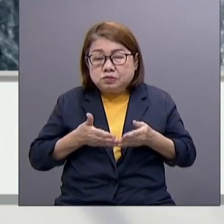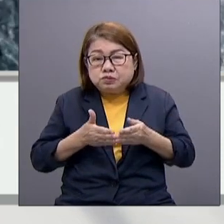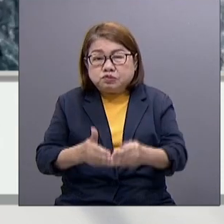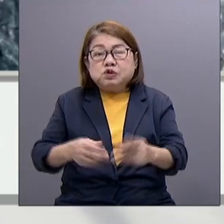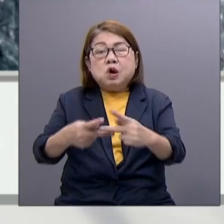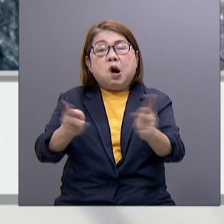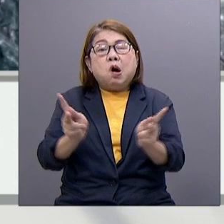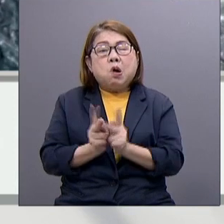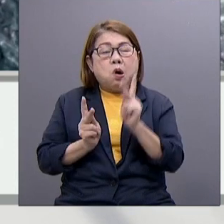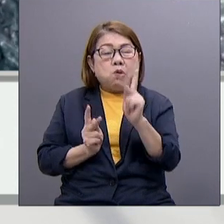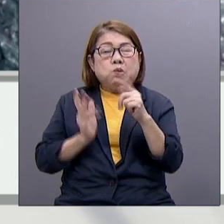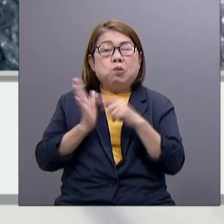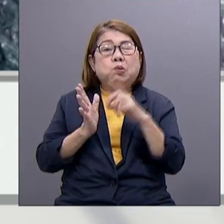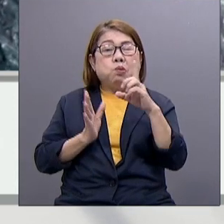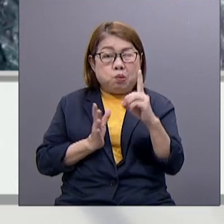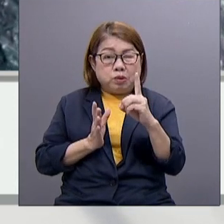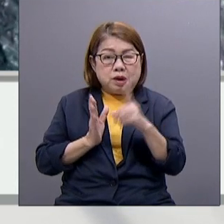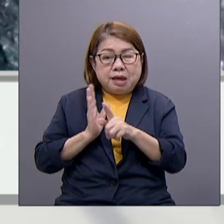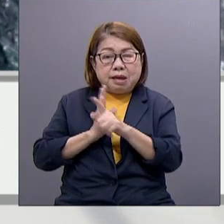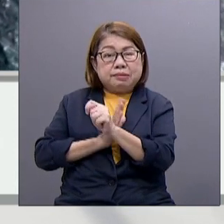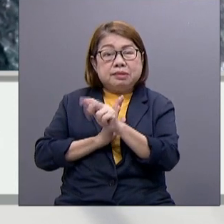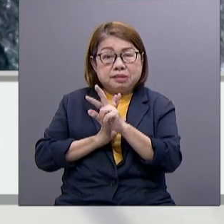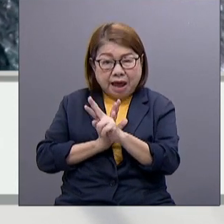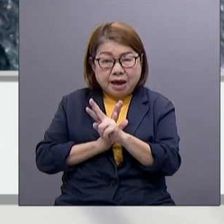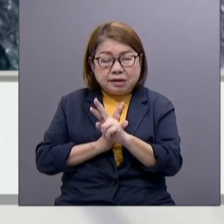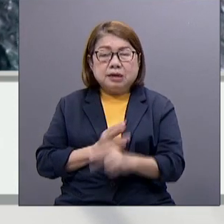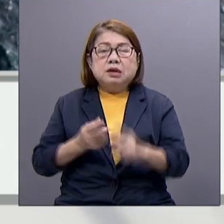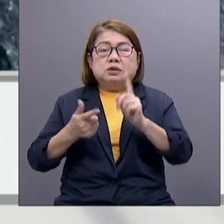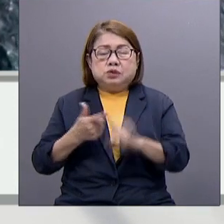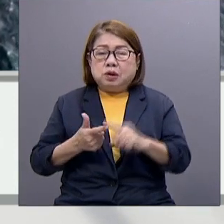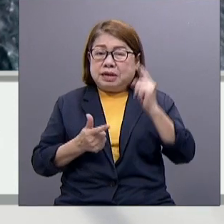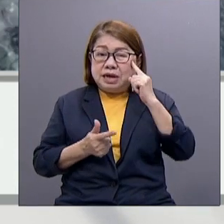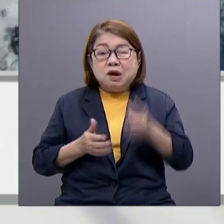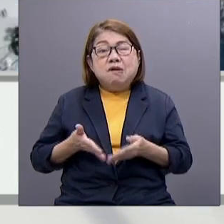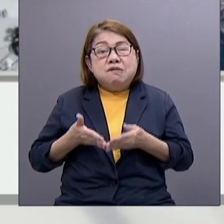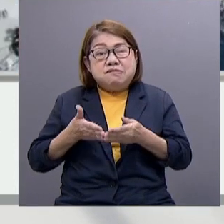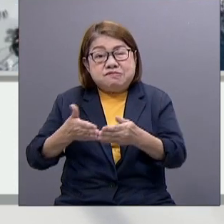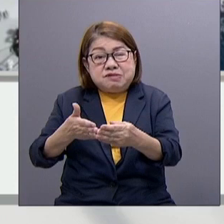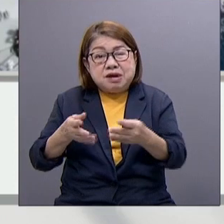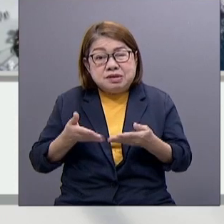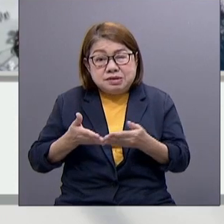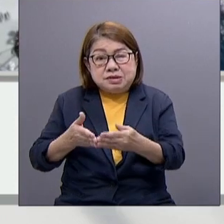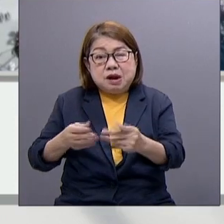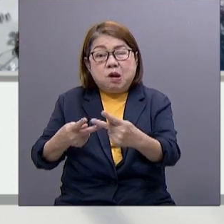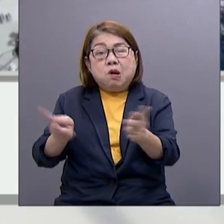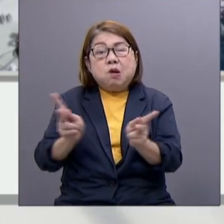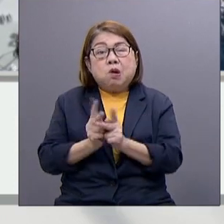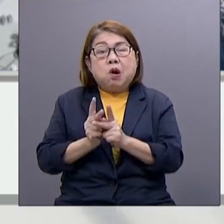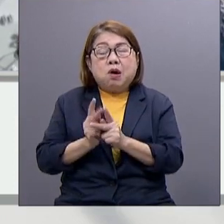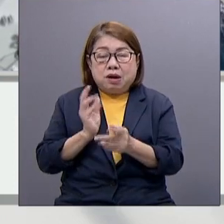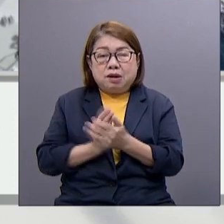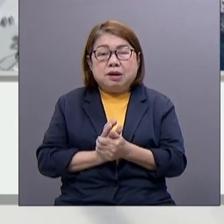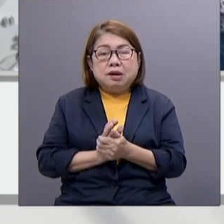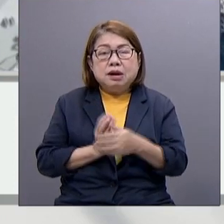มีคนเห็นว่าเรือไปทางจังหวัดตราชนะคะสันนิษฐานกันต่อว่าถ้าไปทางนั้นจะใช้เวลา1วันค่ะก็จะสามารถไป